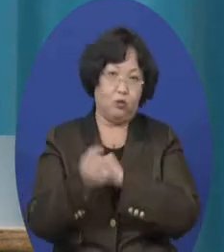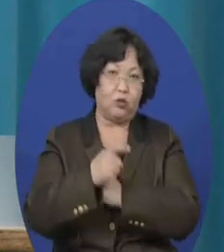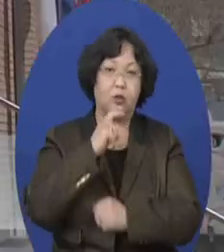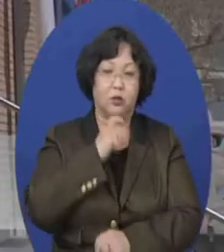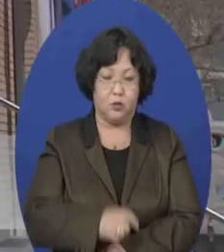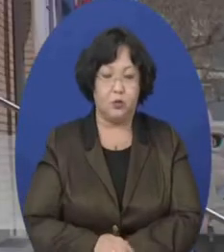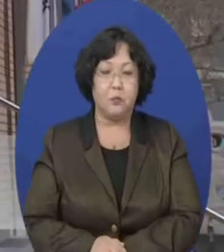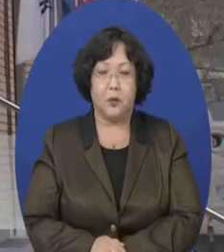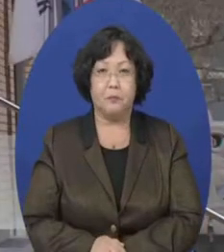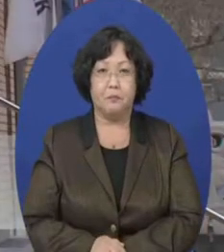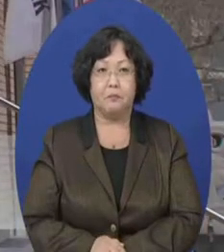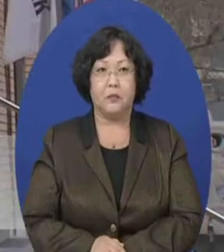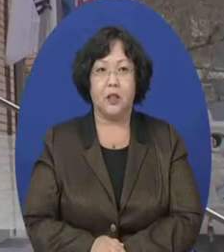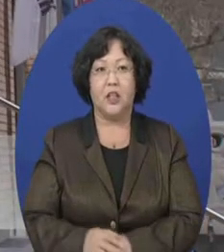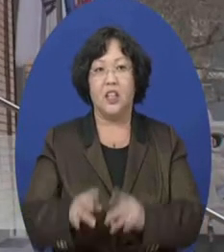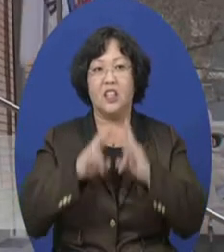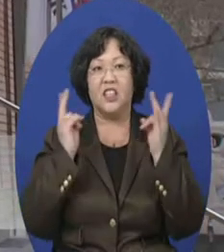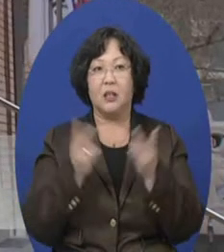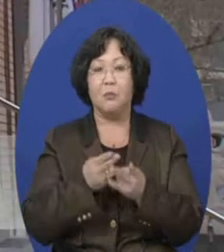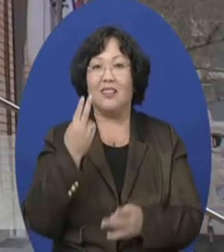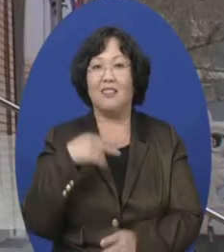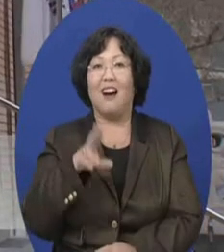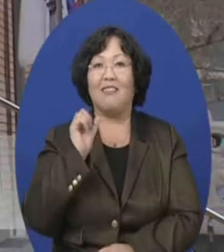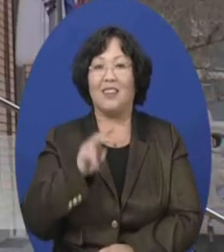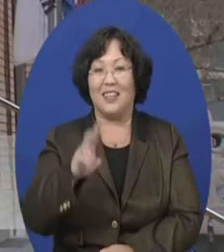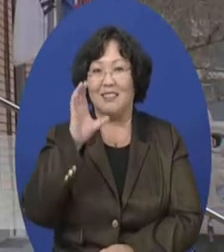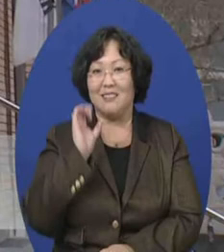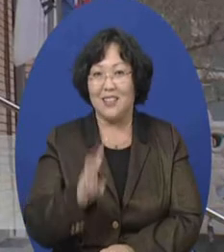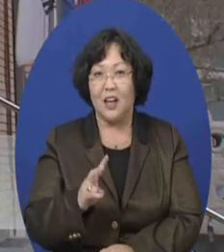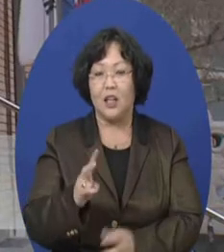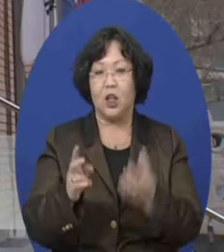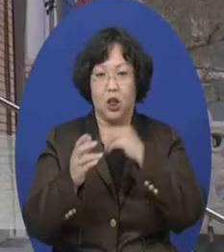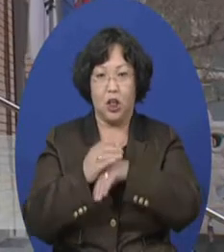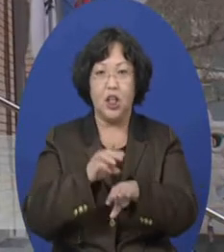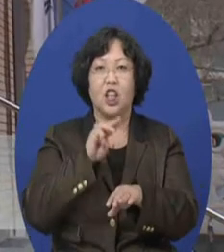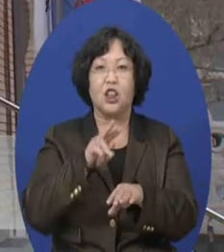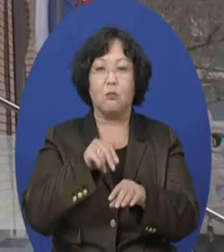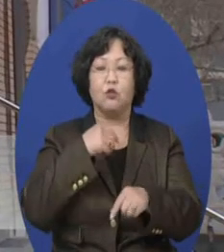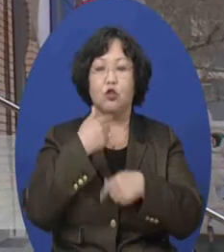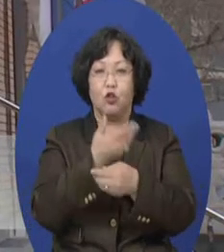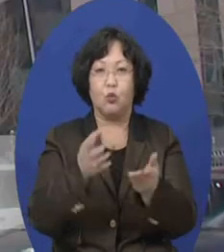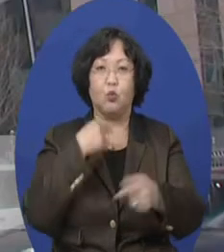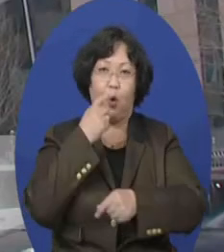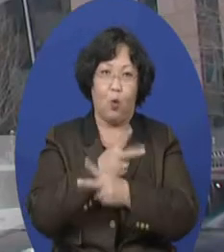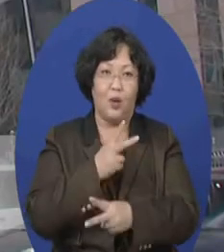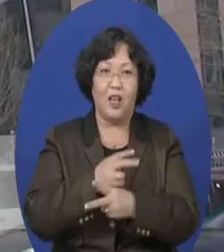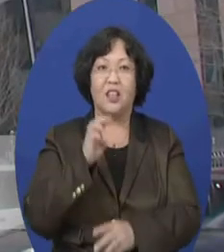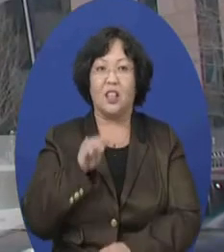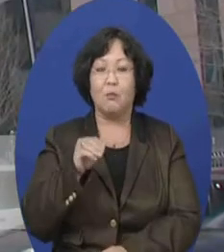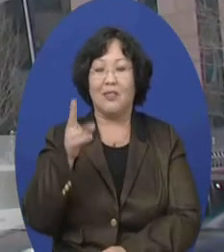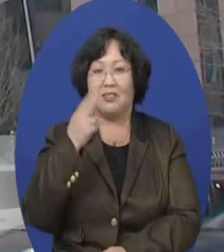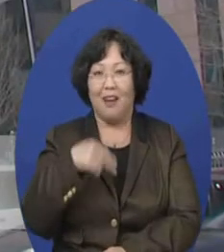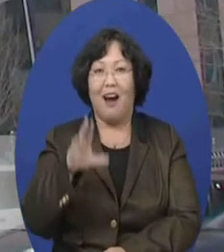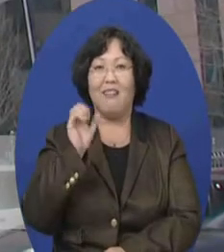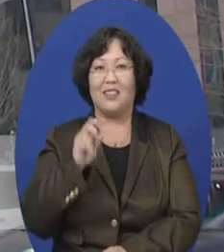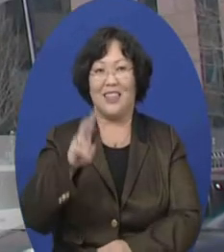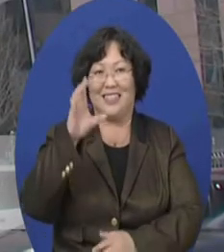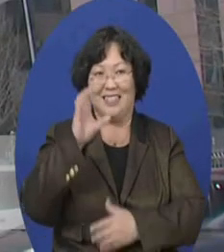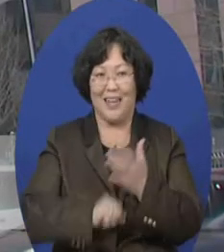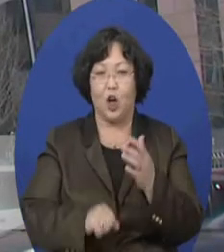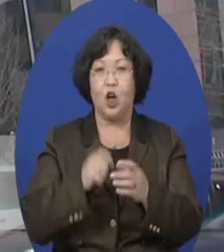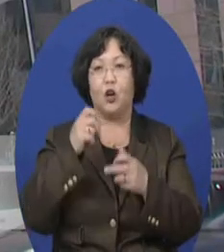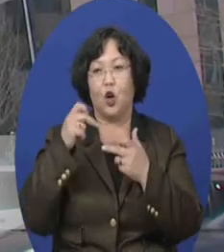зүйтэй байна. Нийгмийн даатгалын сангаас олох тэтгэмжийн тухай хуулийн төсөлд тэтгэмжийн даатгалын сангаас хөдөлмөрийн чадвар түр